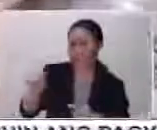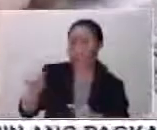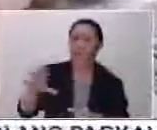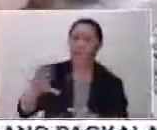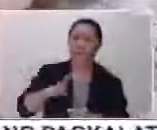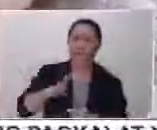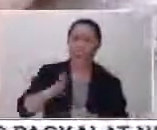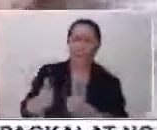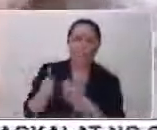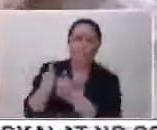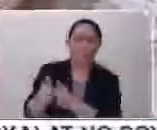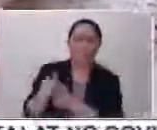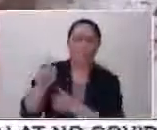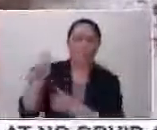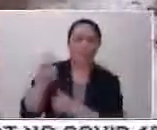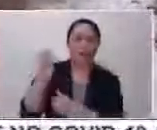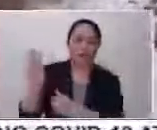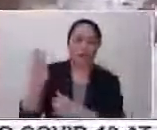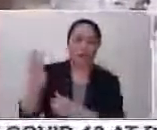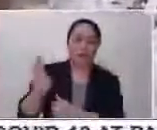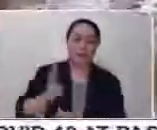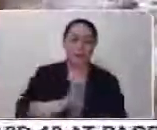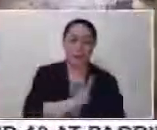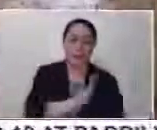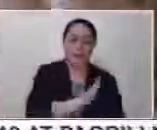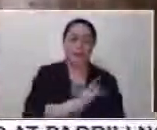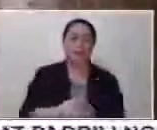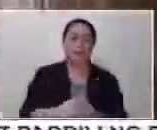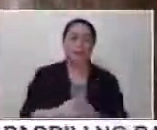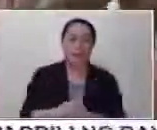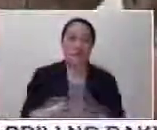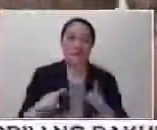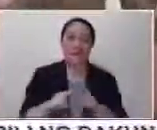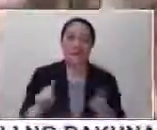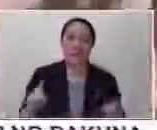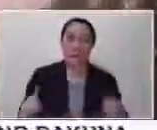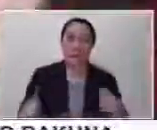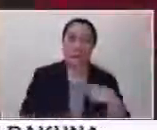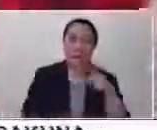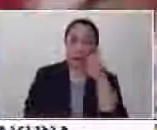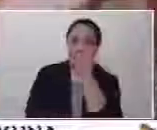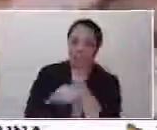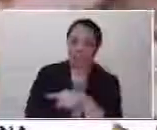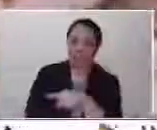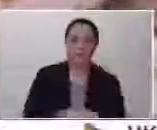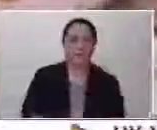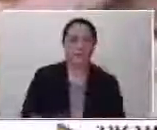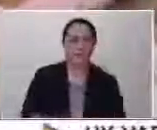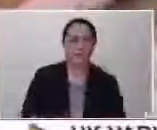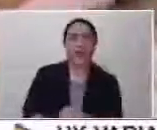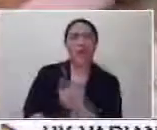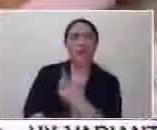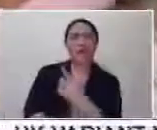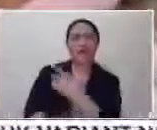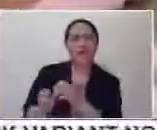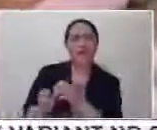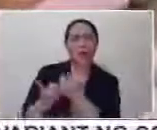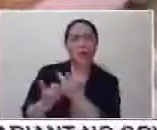ng manok kahit nakakasunod sila sa price ceiling na 160 pesos.